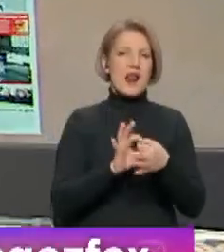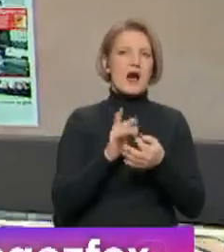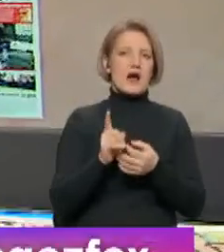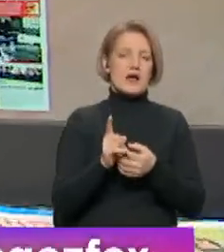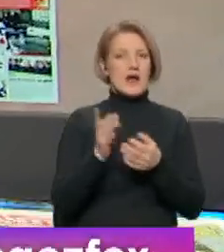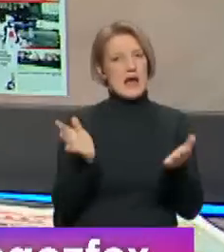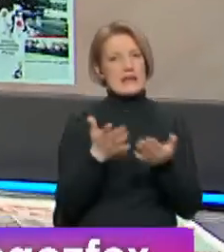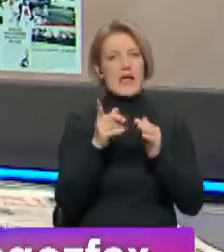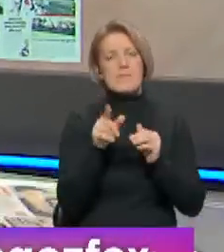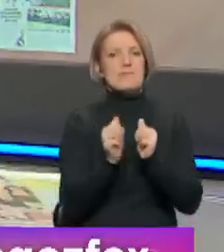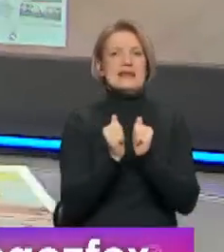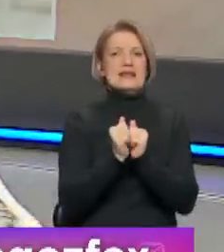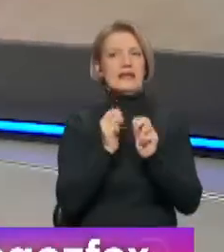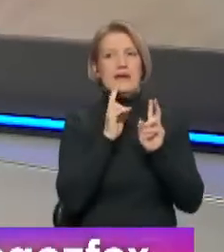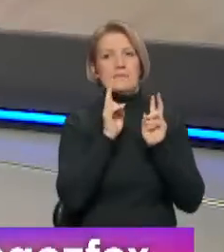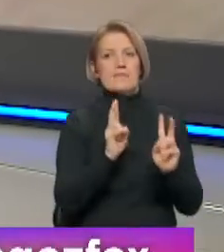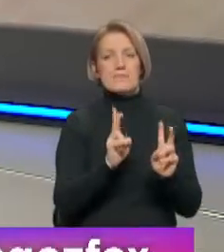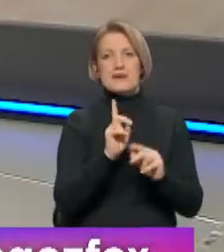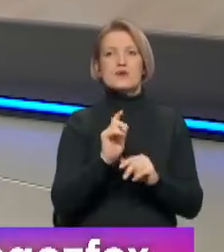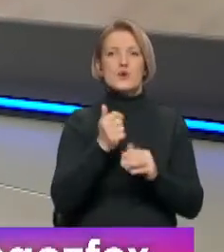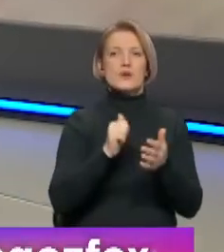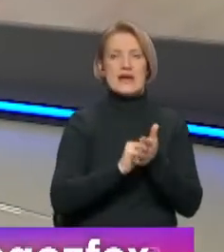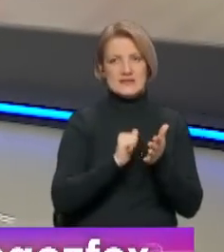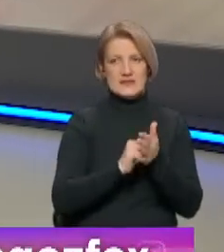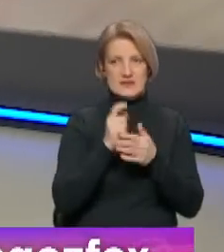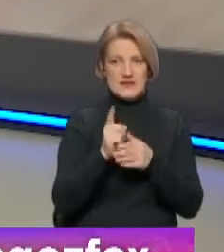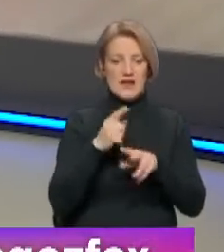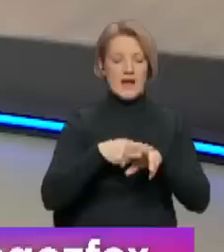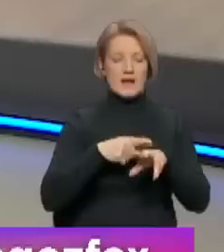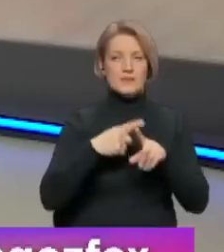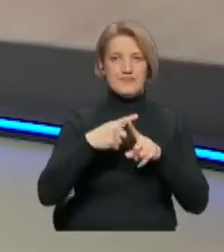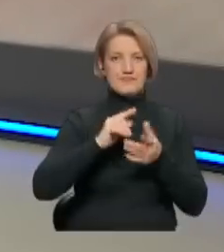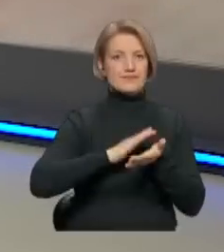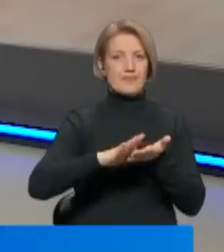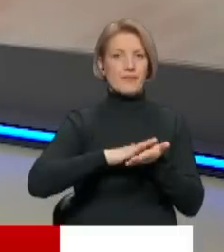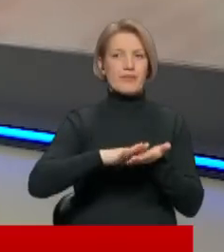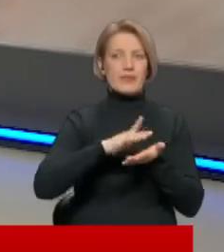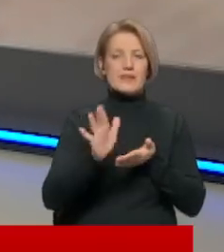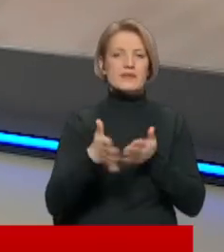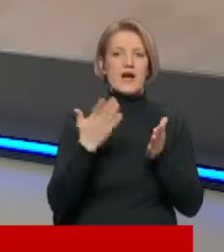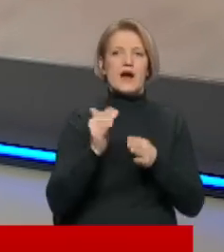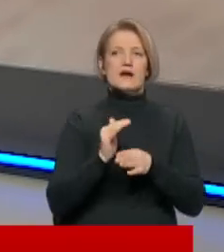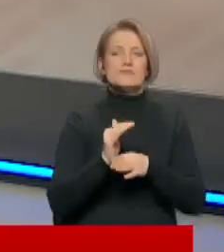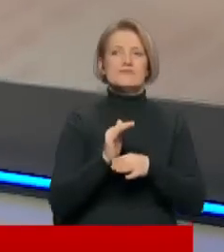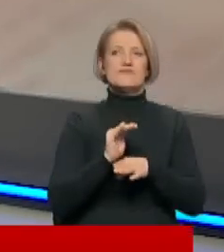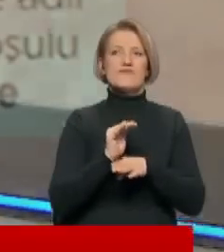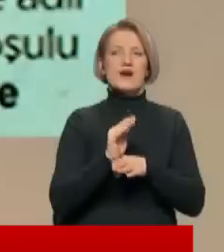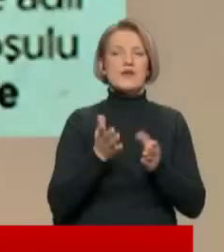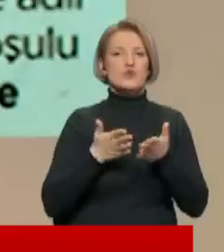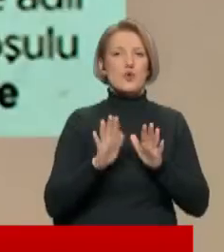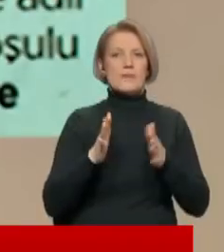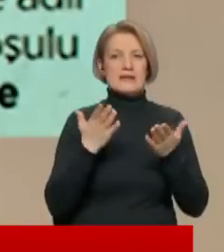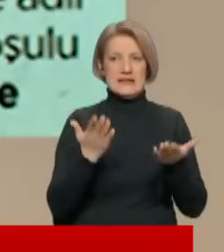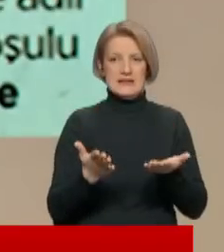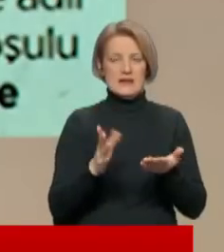ile ilgili Hadi hep birlikte bakalım bir gün gazetesinde EYT düzenlemesinde daha fare doğurabilir Yılın